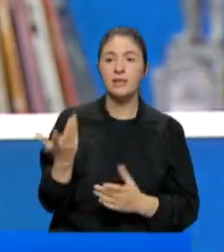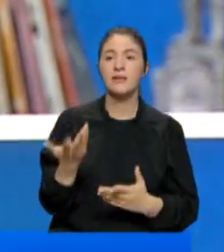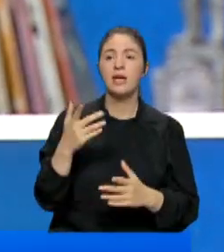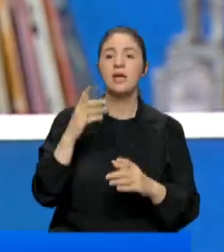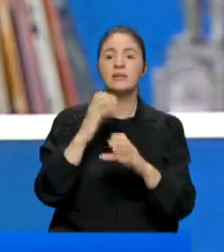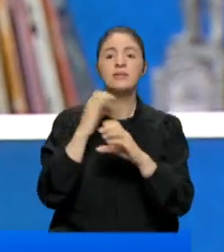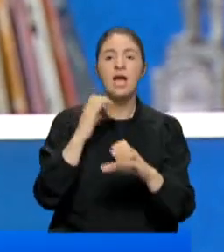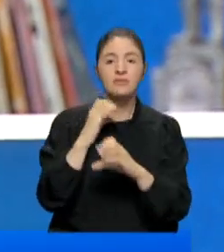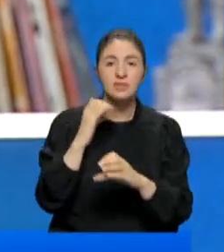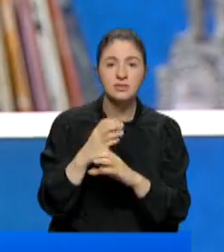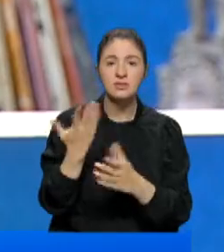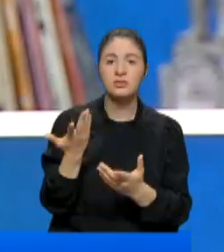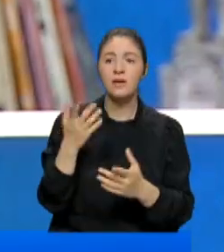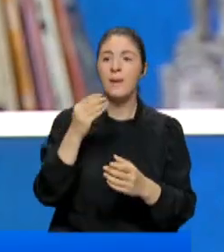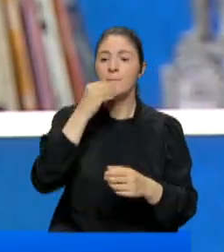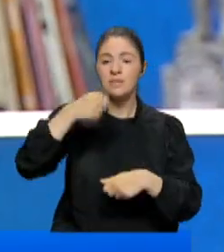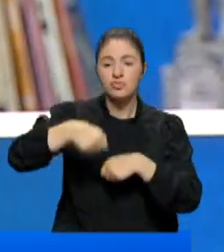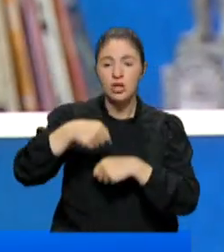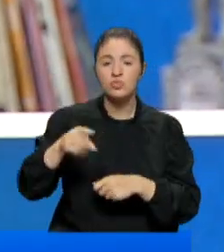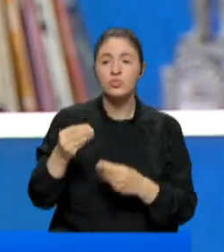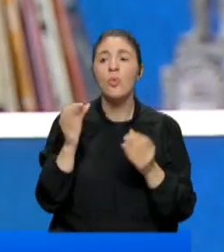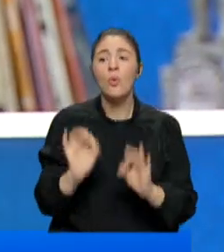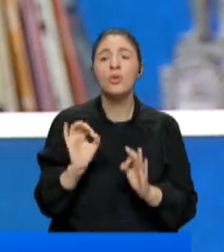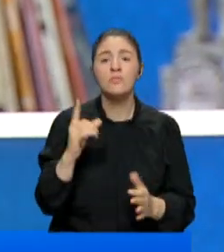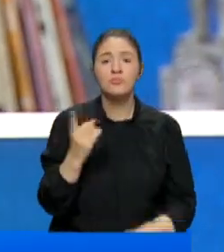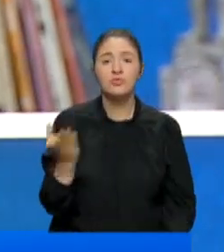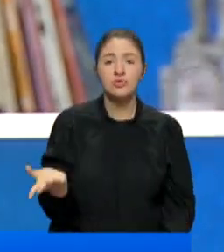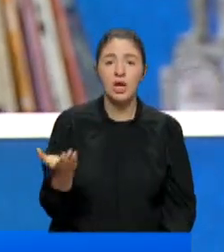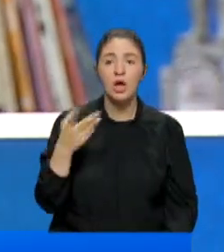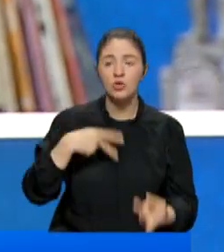servis ve beslenme çantası. Çok önemli bir şey. Peki. Yani tabii. Ulaşım ve besin.